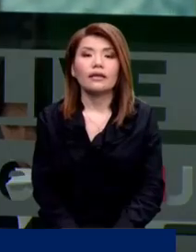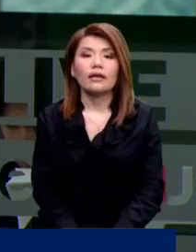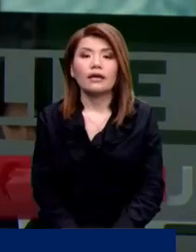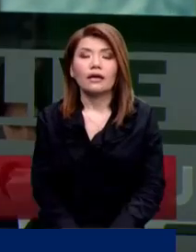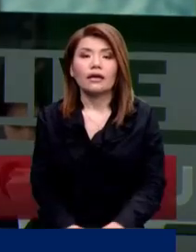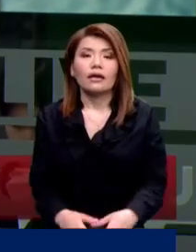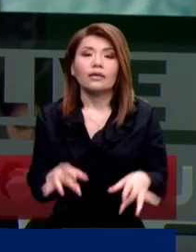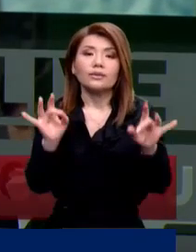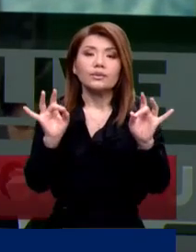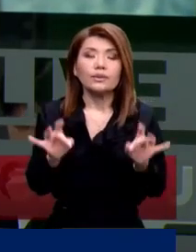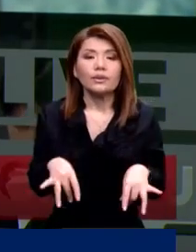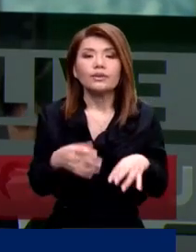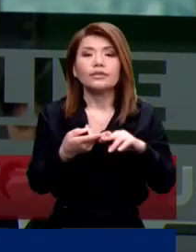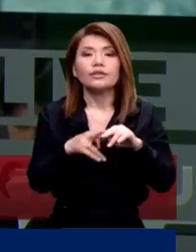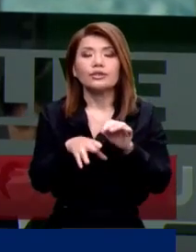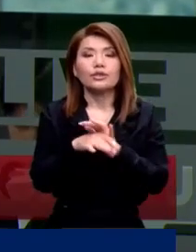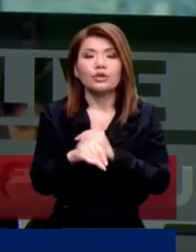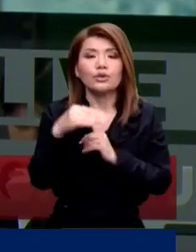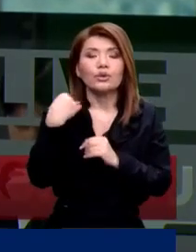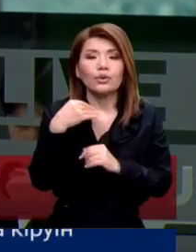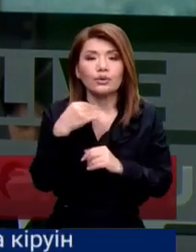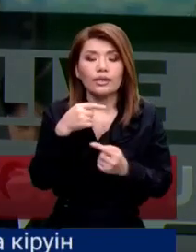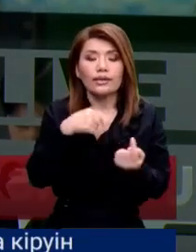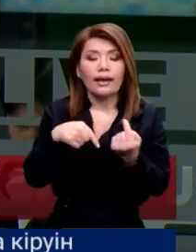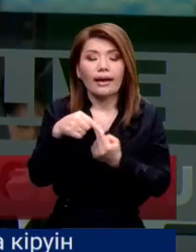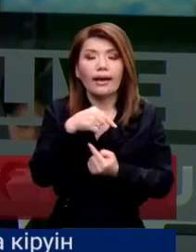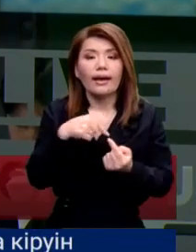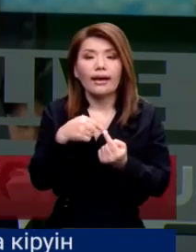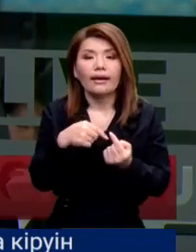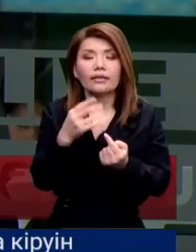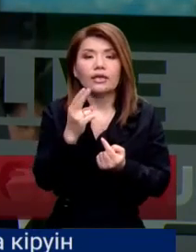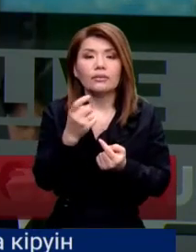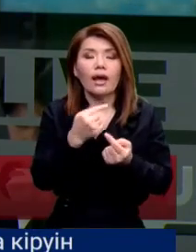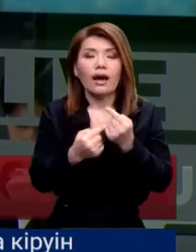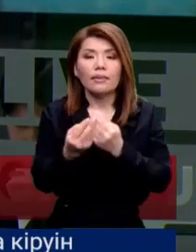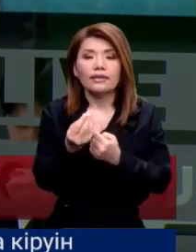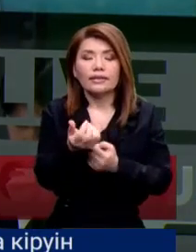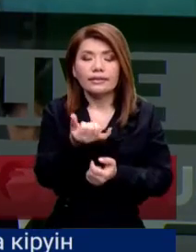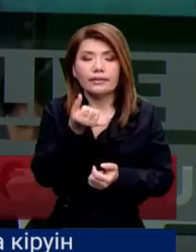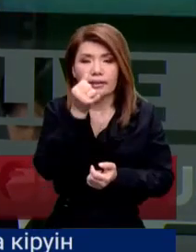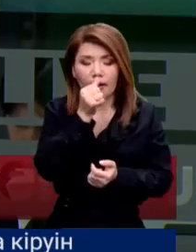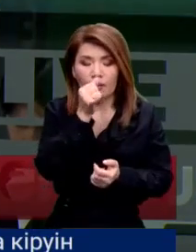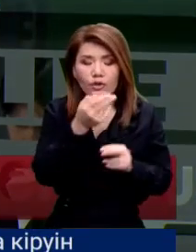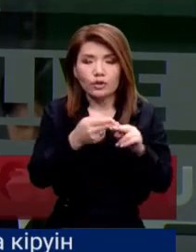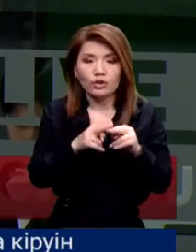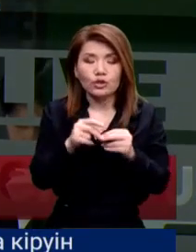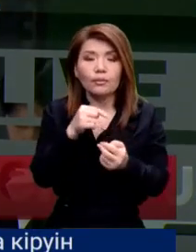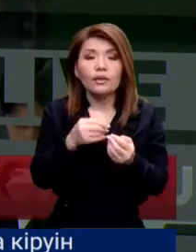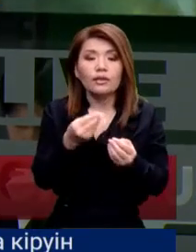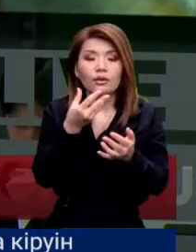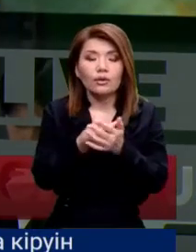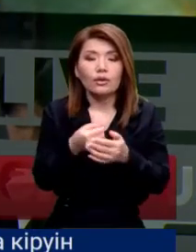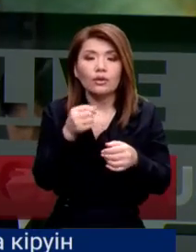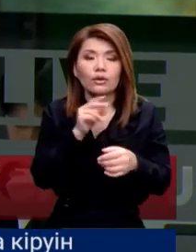Той үстінде тойханасы су астында қалған түркістандық кәсіпкер өтемақы ала алмай жүр. Қызыл су кесірінен айырылған бизнес өкілінің жұмысы